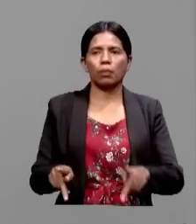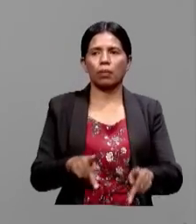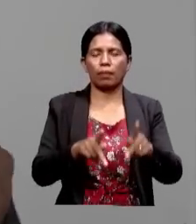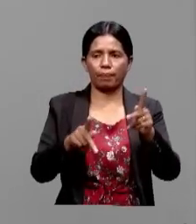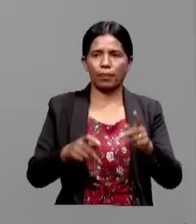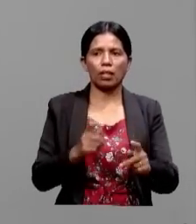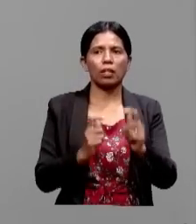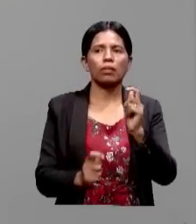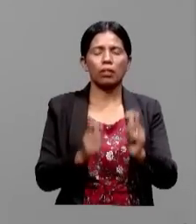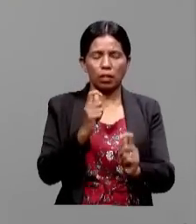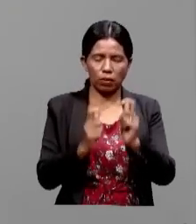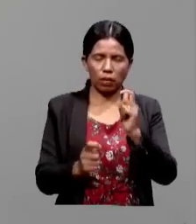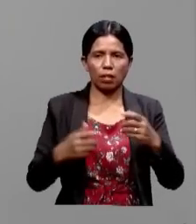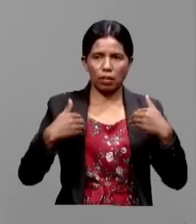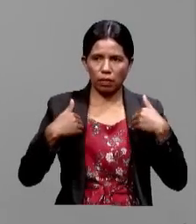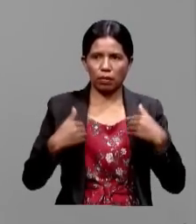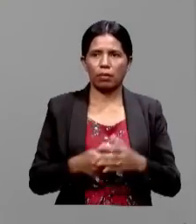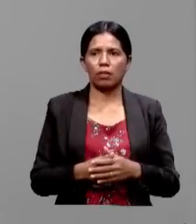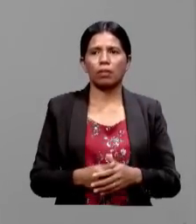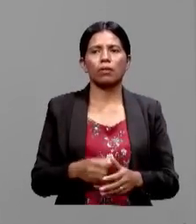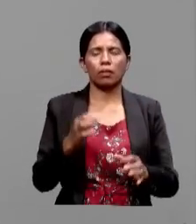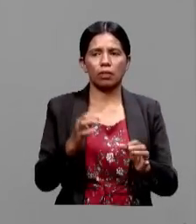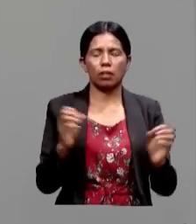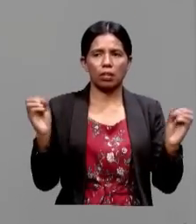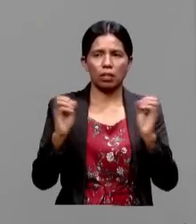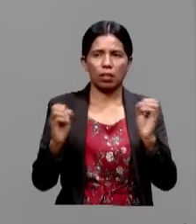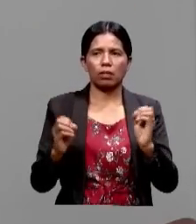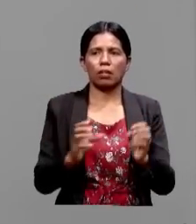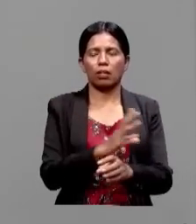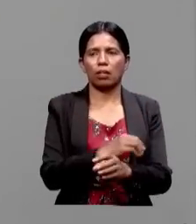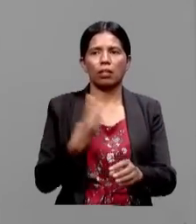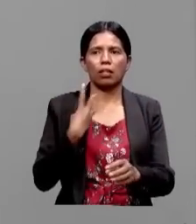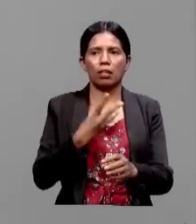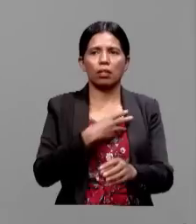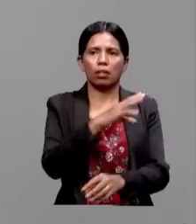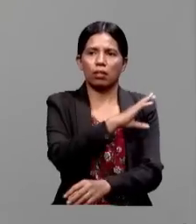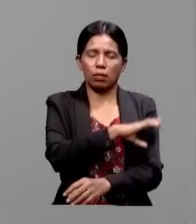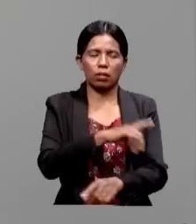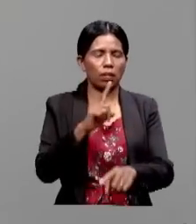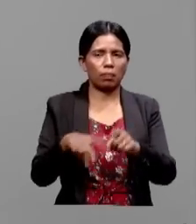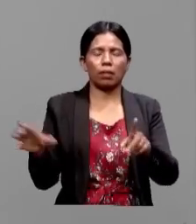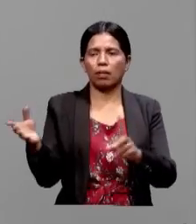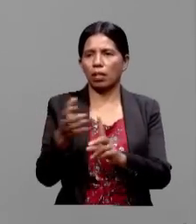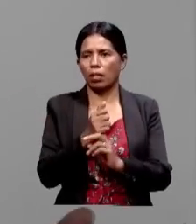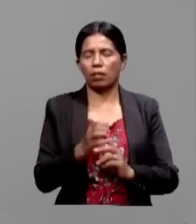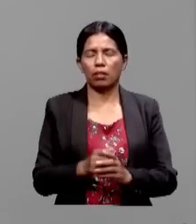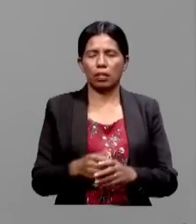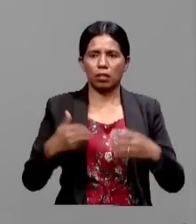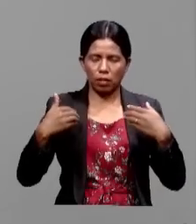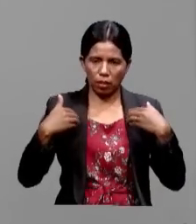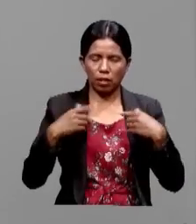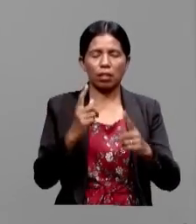tribunal iha, husi Ministério Público iha. Tinggal captura sang, selain mana do captura sang, entah internet segurang seremus label KR. Kalau mana do captura sang,